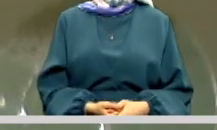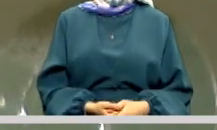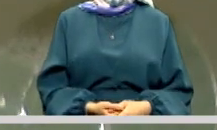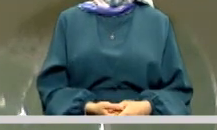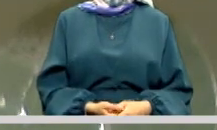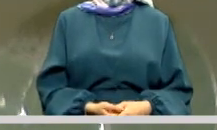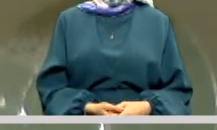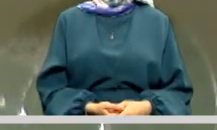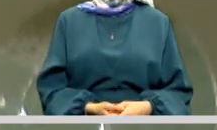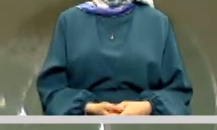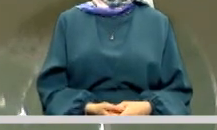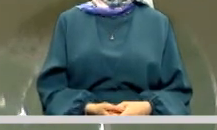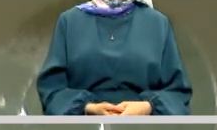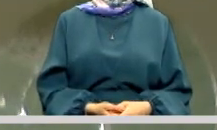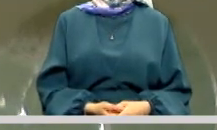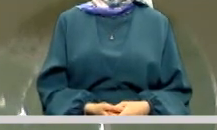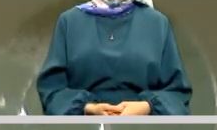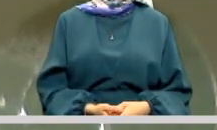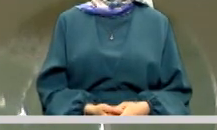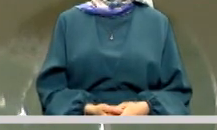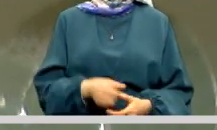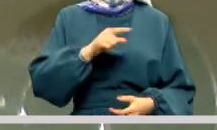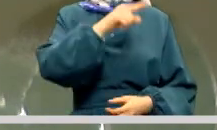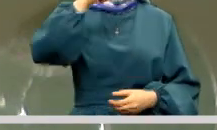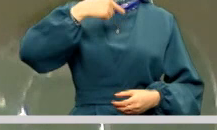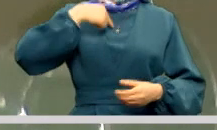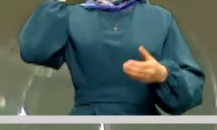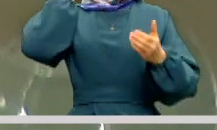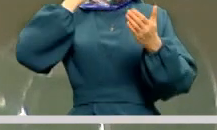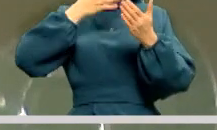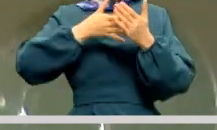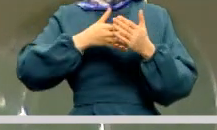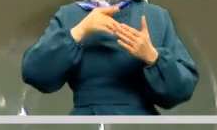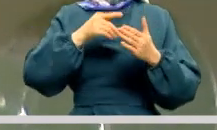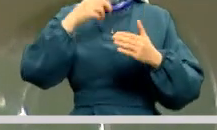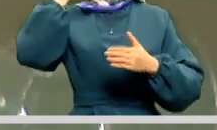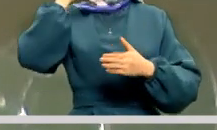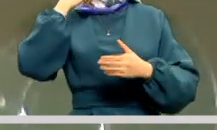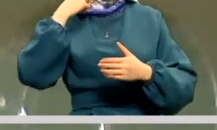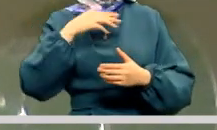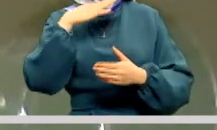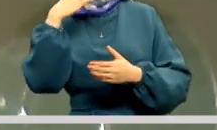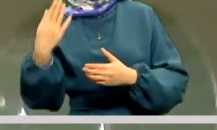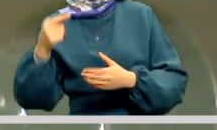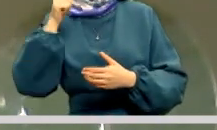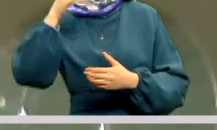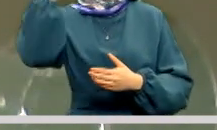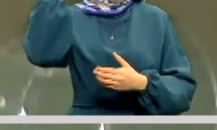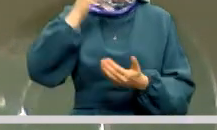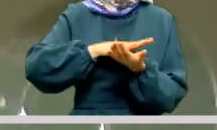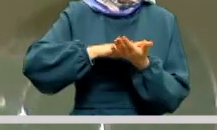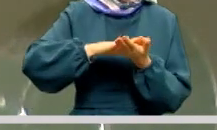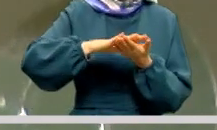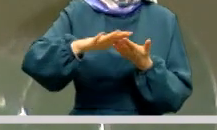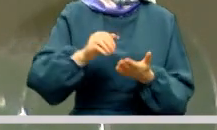Burada şimdi hocam bir manada Biz ibadetleri Aslında ahlakın ve ahlakın manadaki düzelmelerin